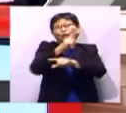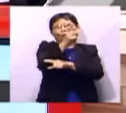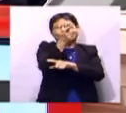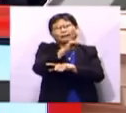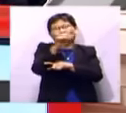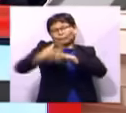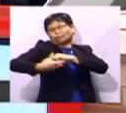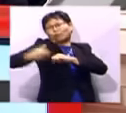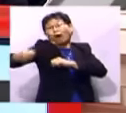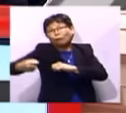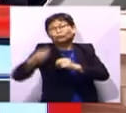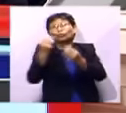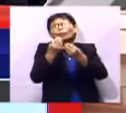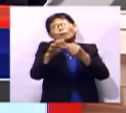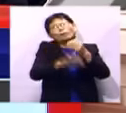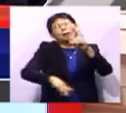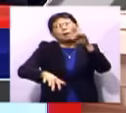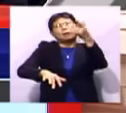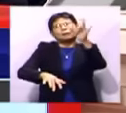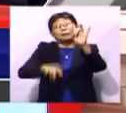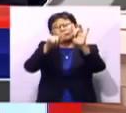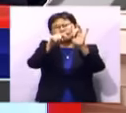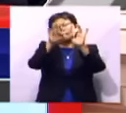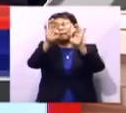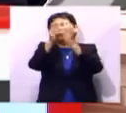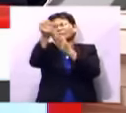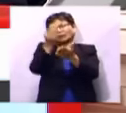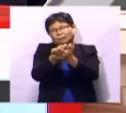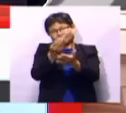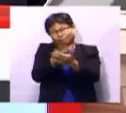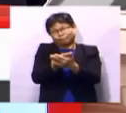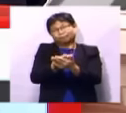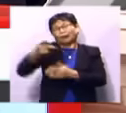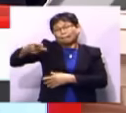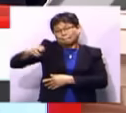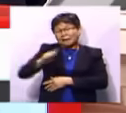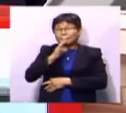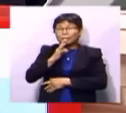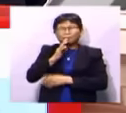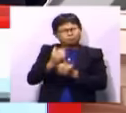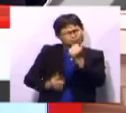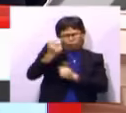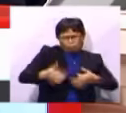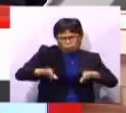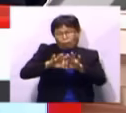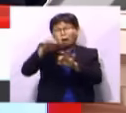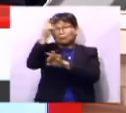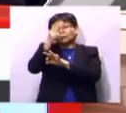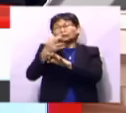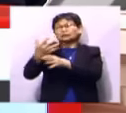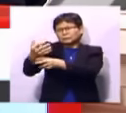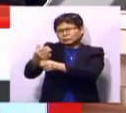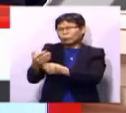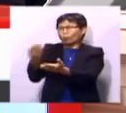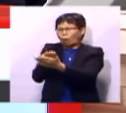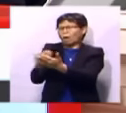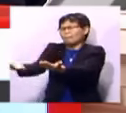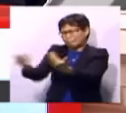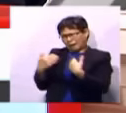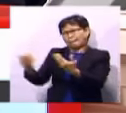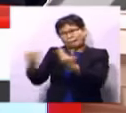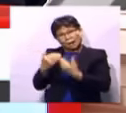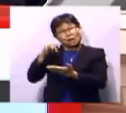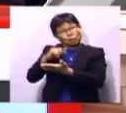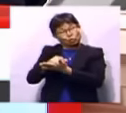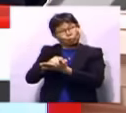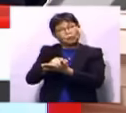1MDB yang berjumlah sekitar RM18 bilion. Tegas Perdana Menteri, amat penting bagi kerajaan mendapatkan balik wang